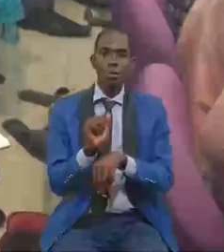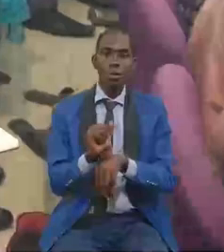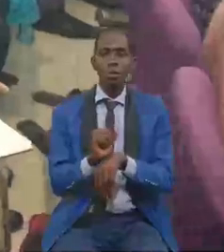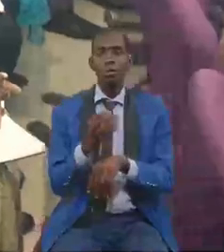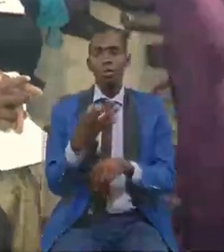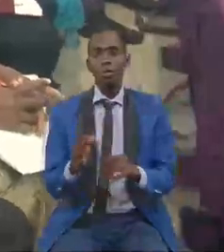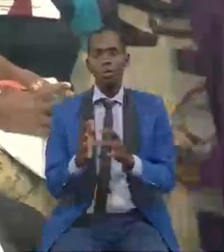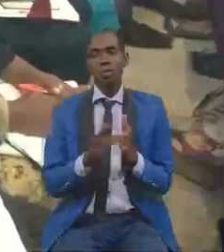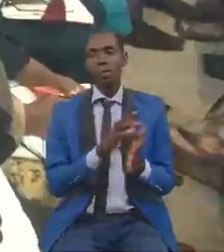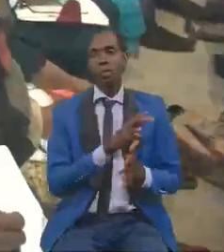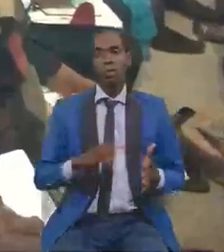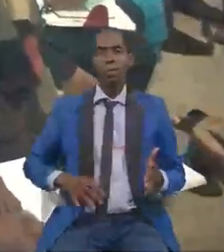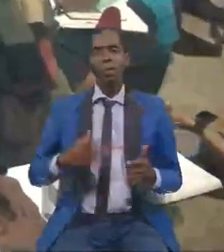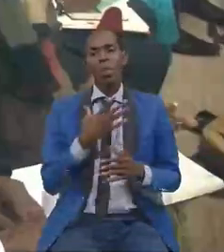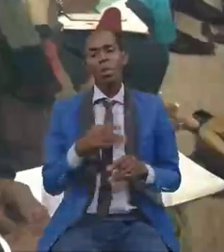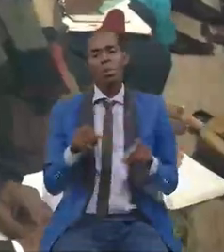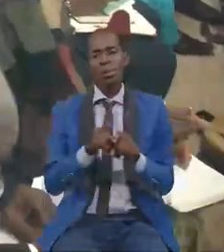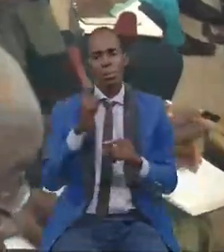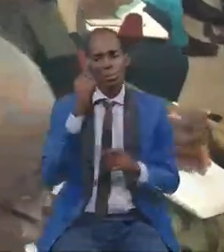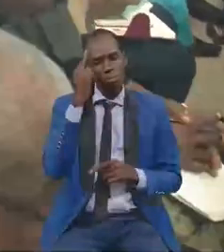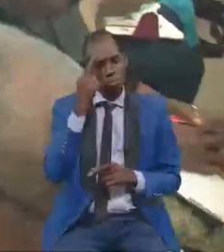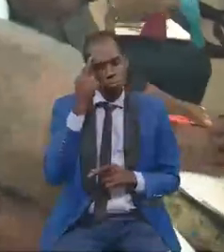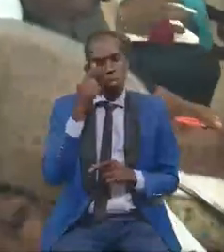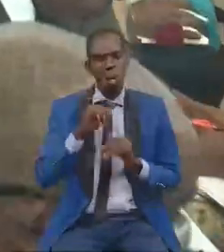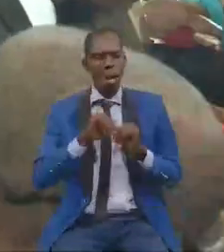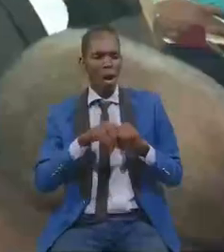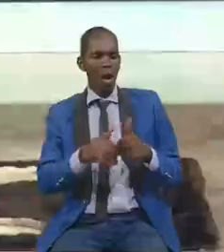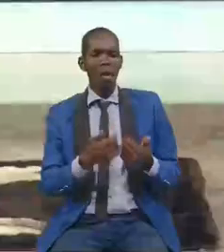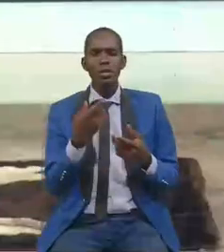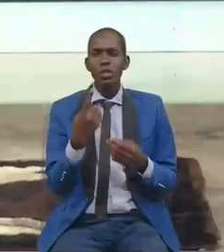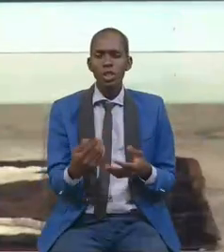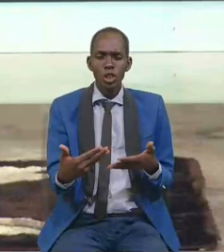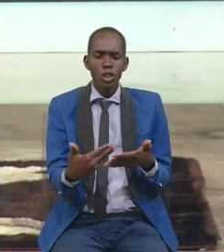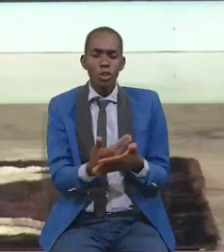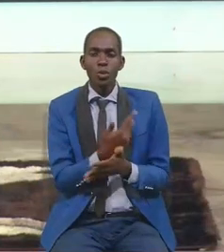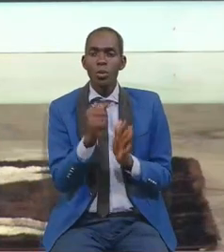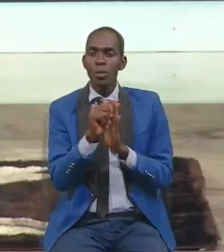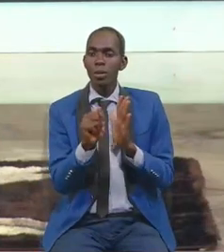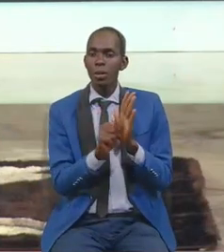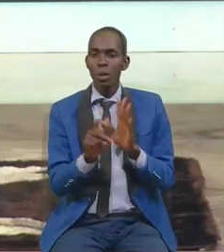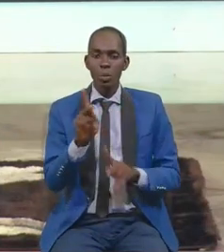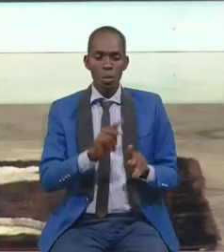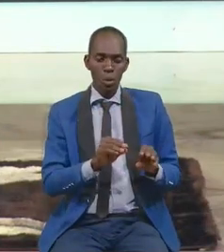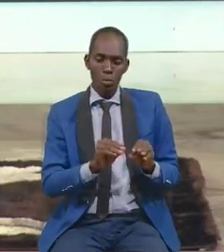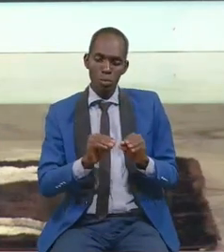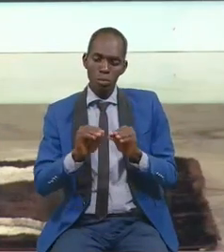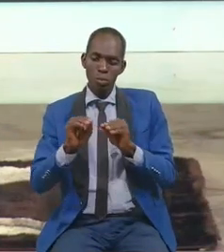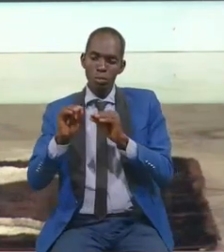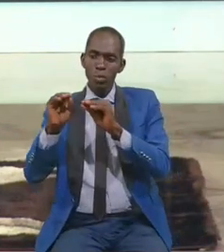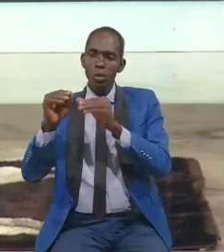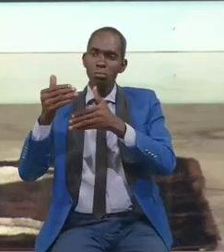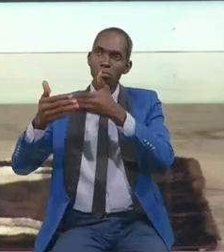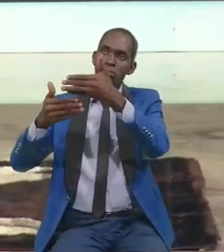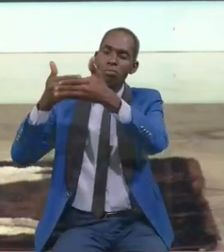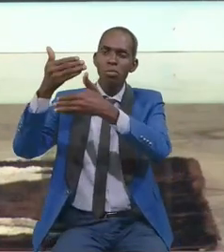on pense au sujet de comment les gens du Nouveau Testament ont avancé, ils ont fait le progrès. Vous allez